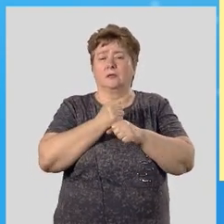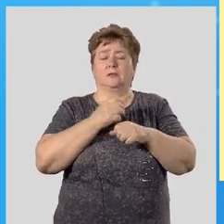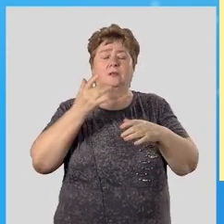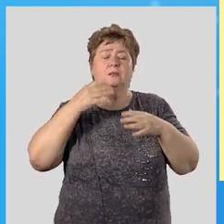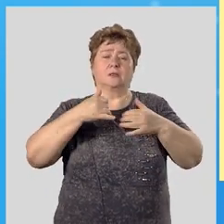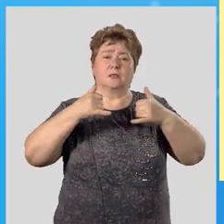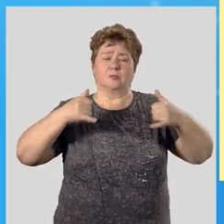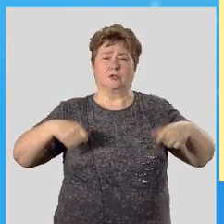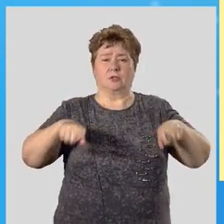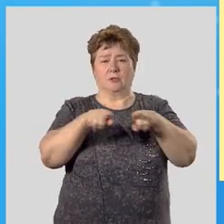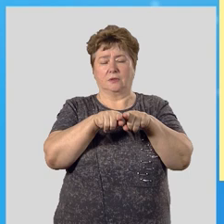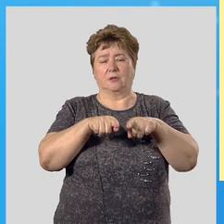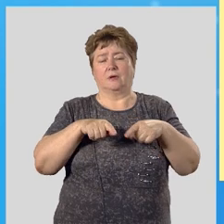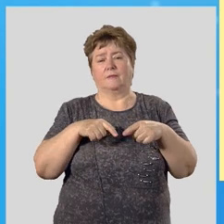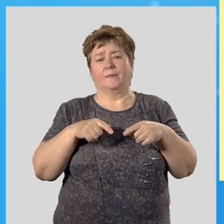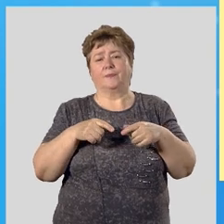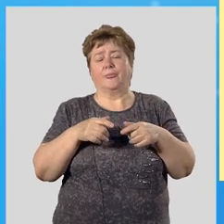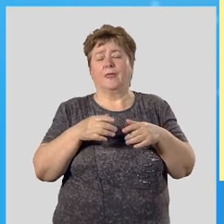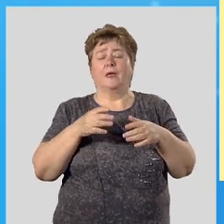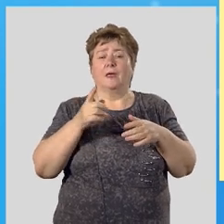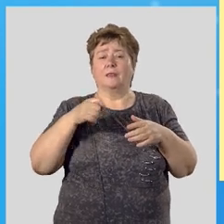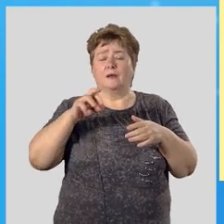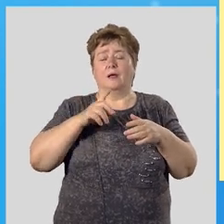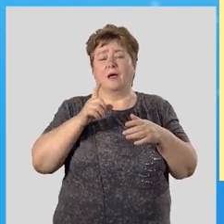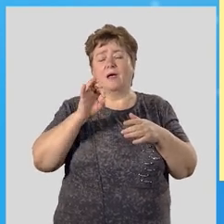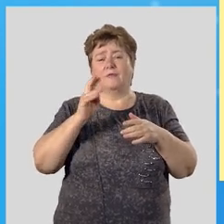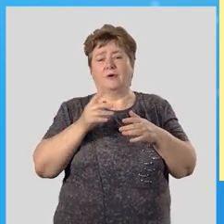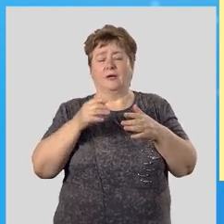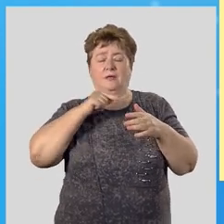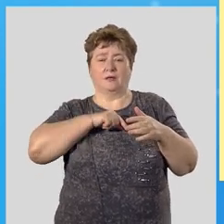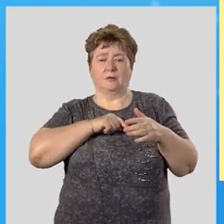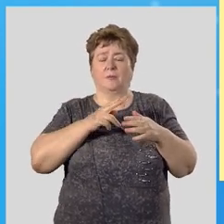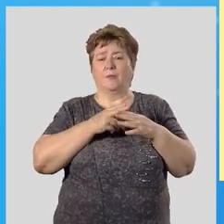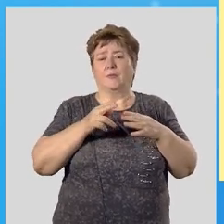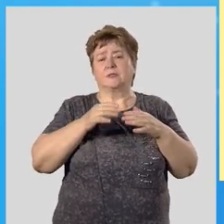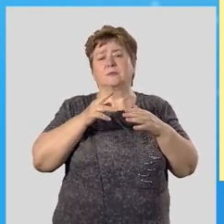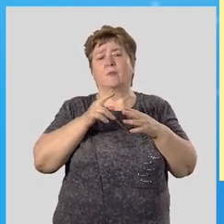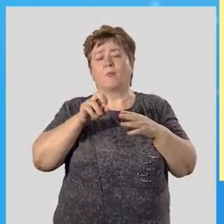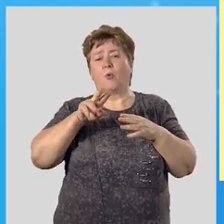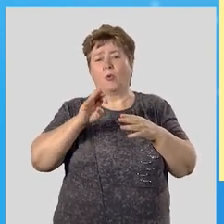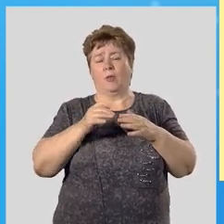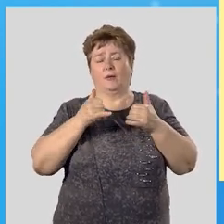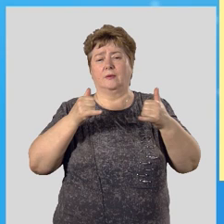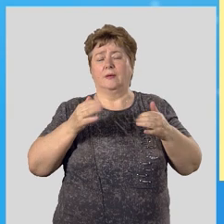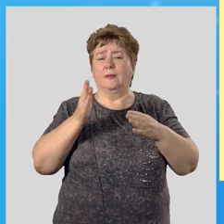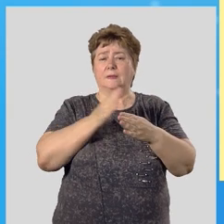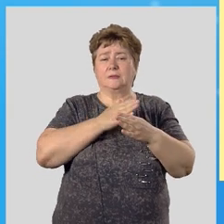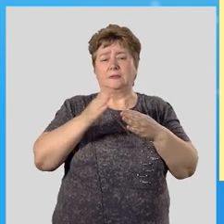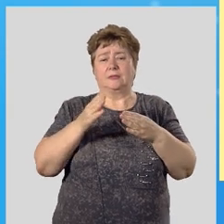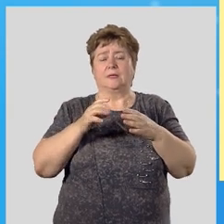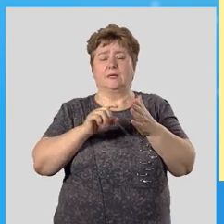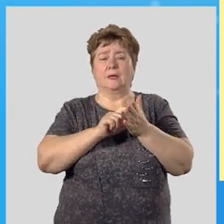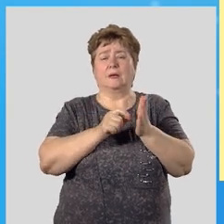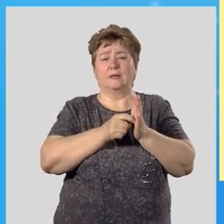числе размножения. Для эвглены характерно бесполое размножение, то есть деление